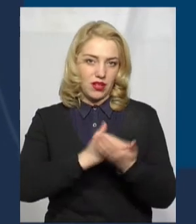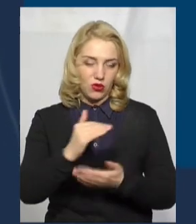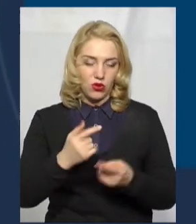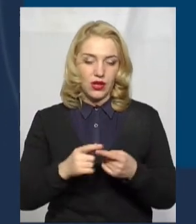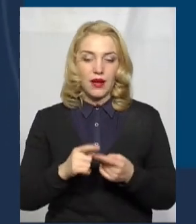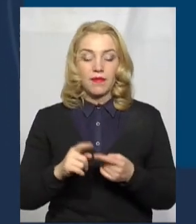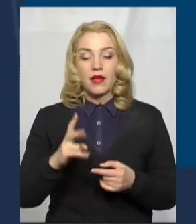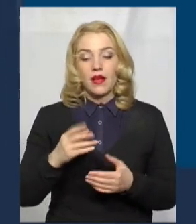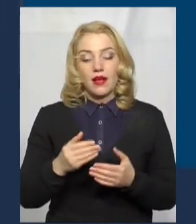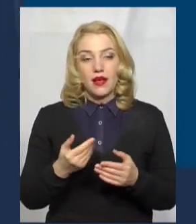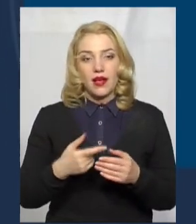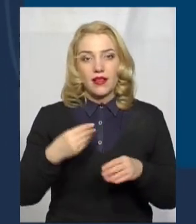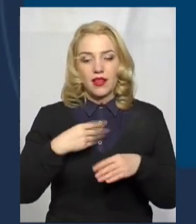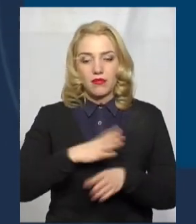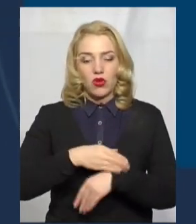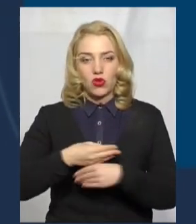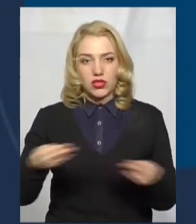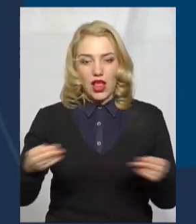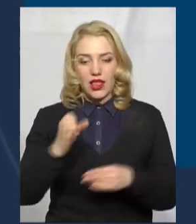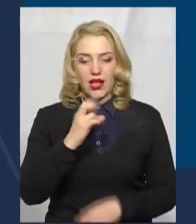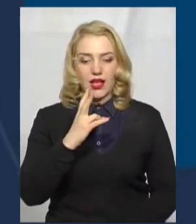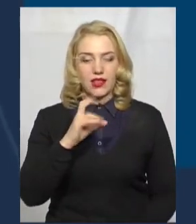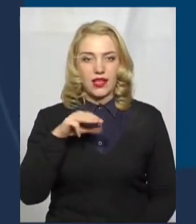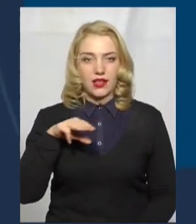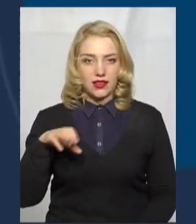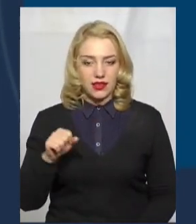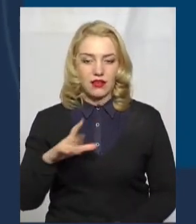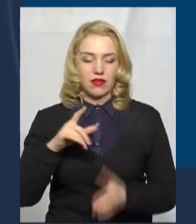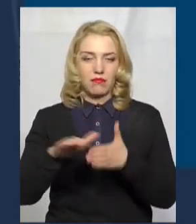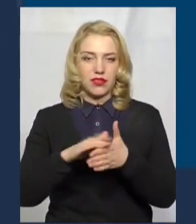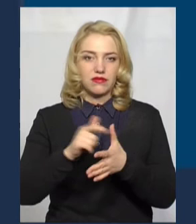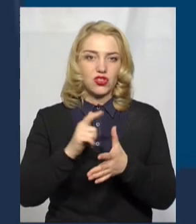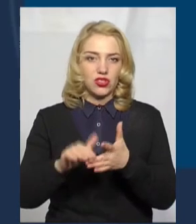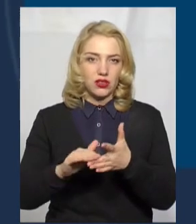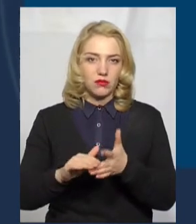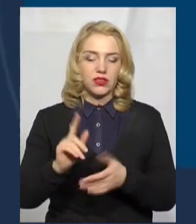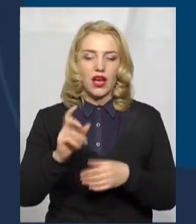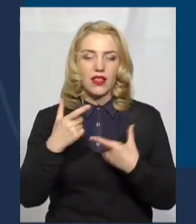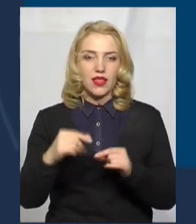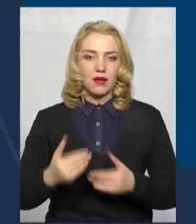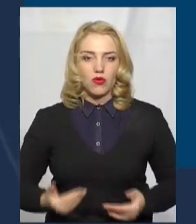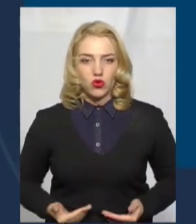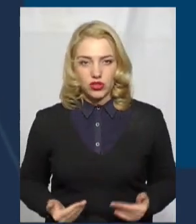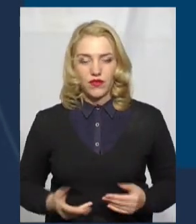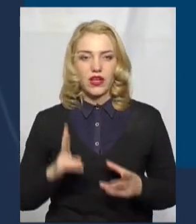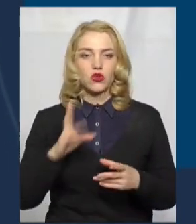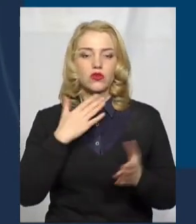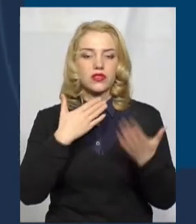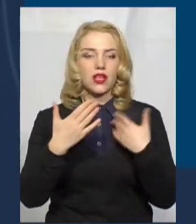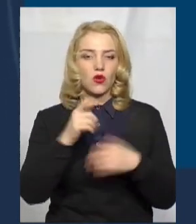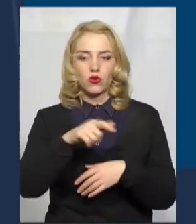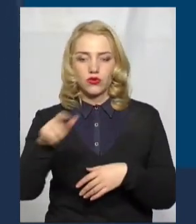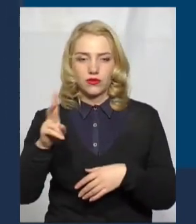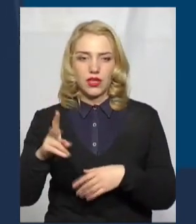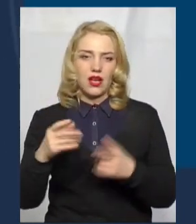в Борисполі, нам роздали анкети. В анкеті заповнюєш прізвище, ім'я, де ти проживаєш, і всі, хто з тобою контактували. Ніяких